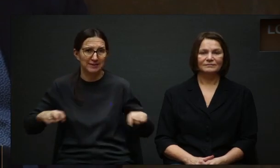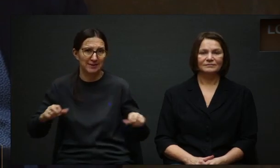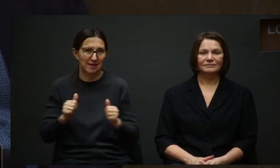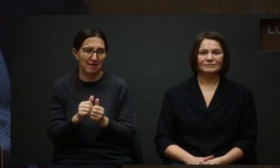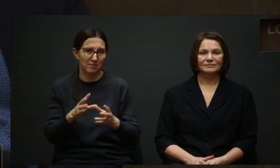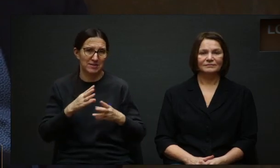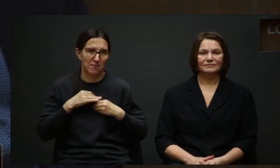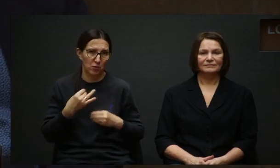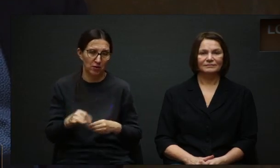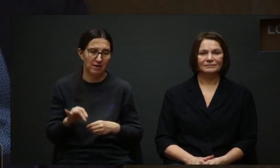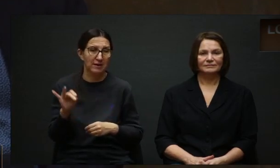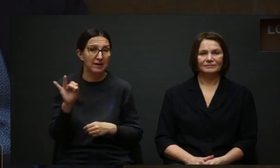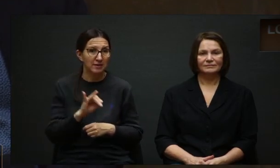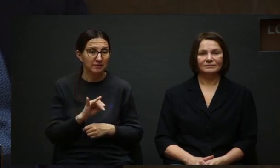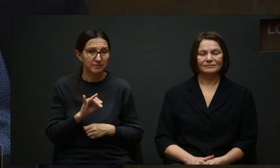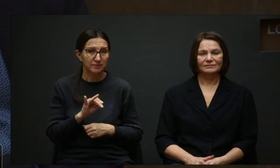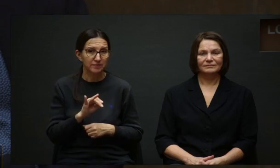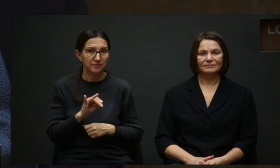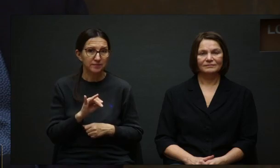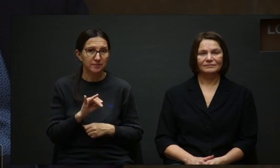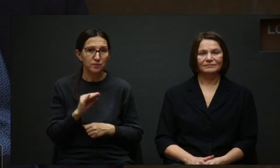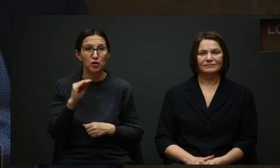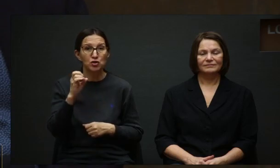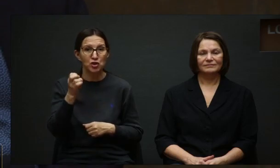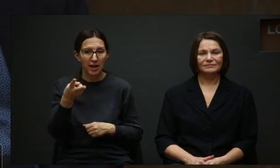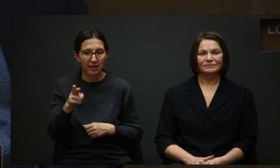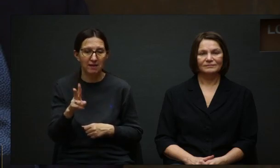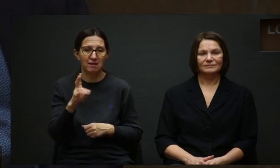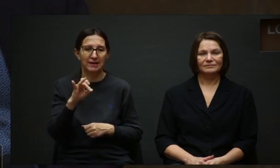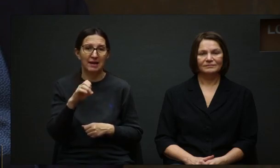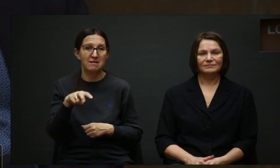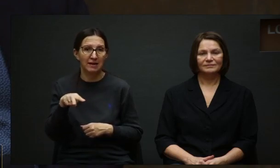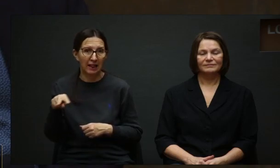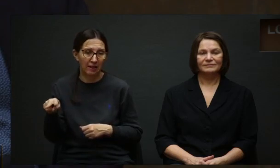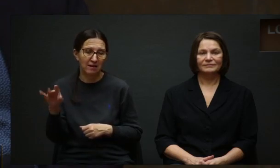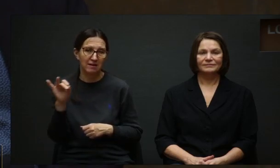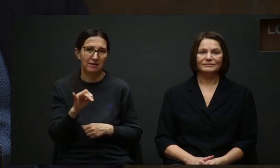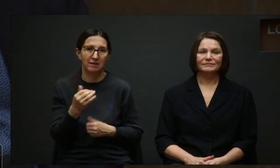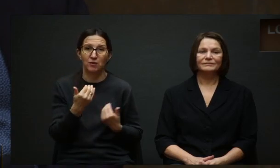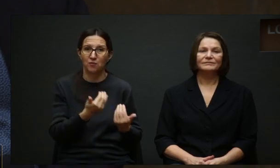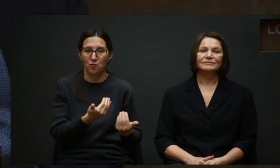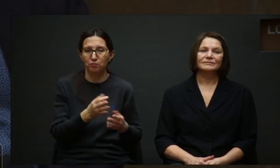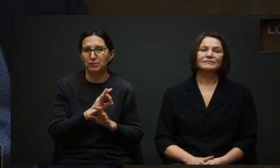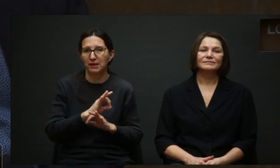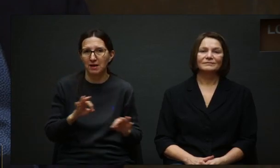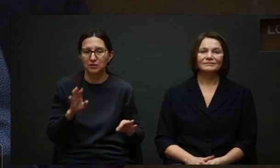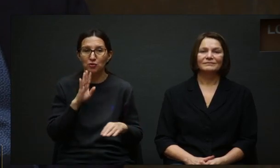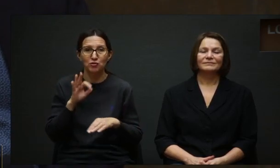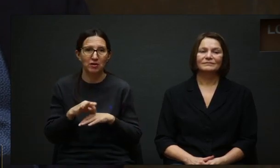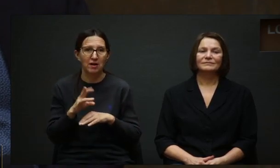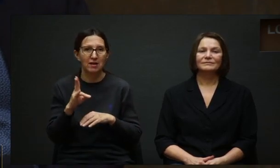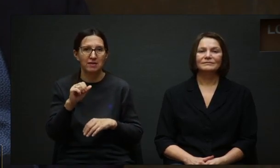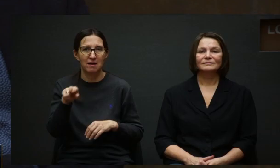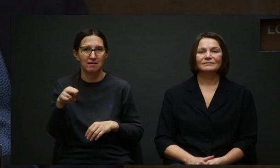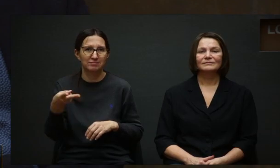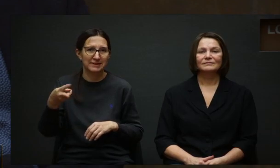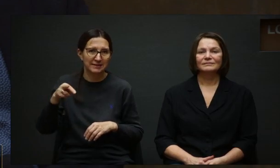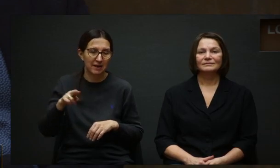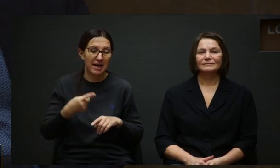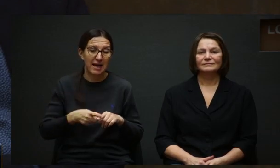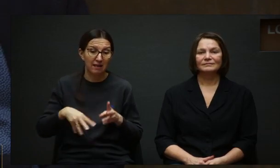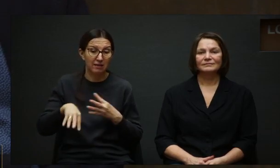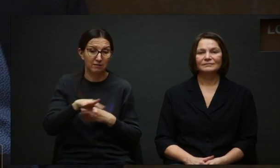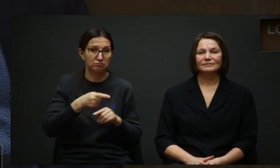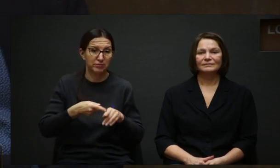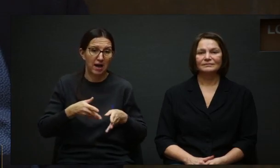мной. И Женя, и Кирилл, и его прекрасная жена Надя – это те